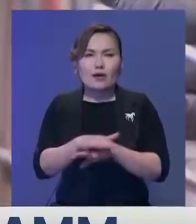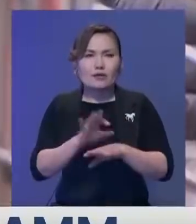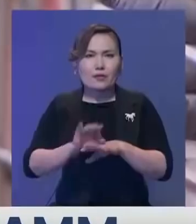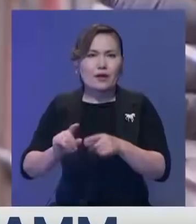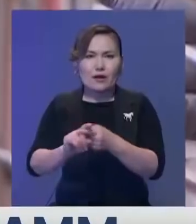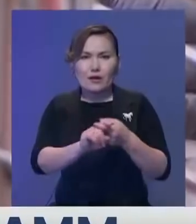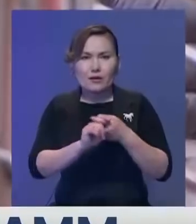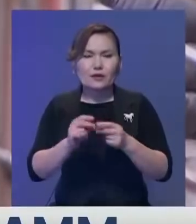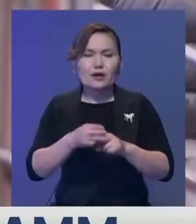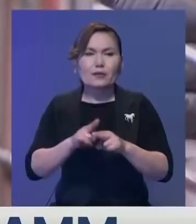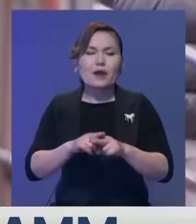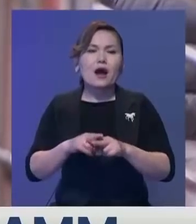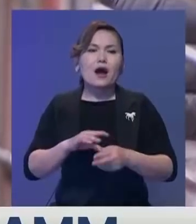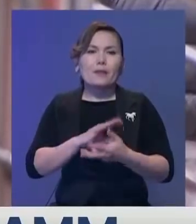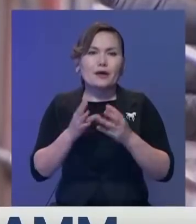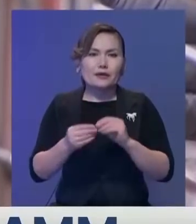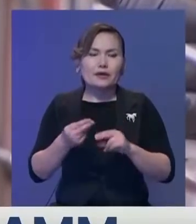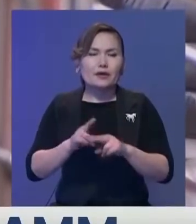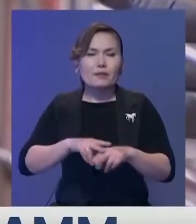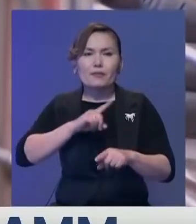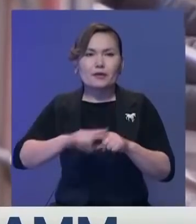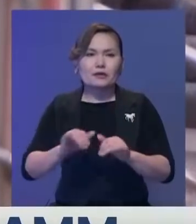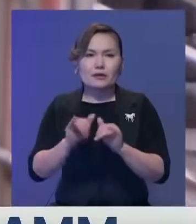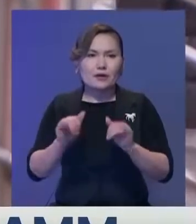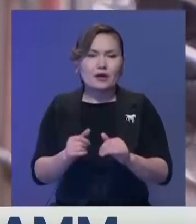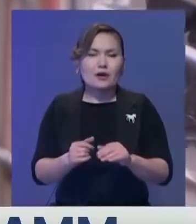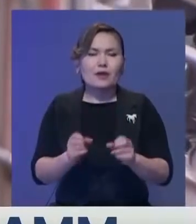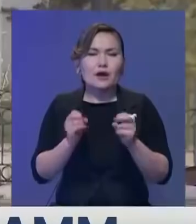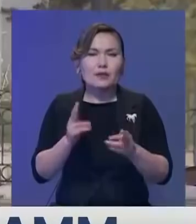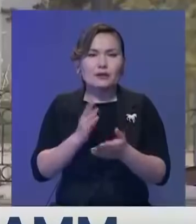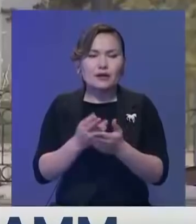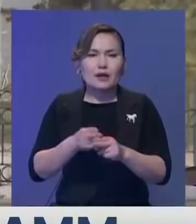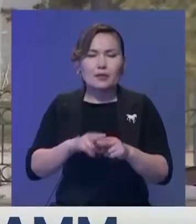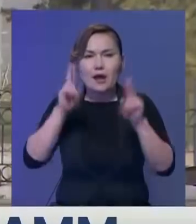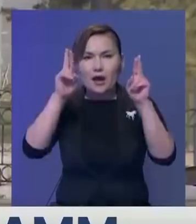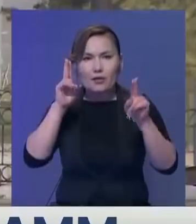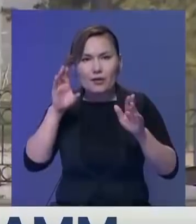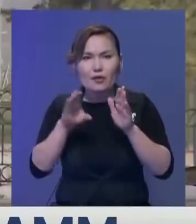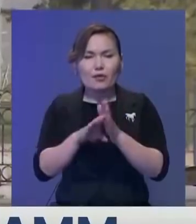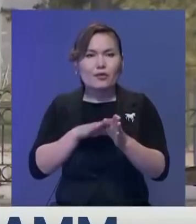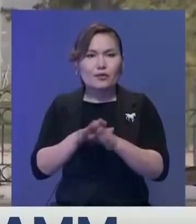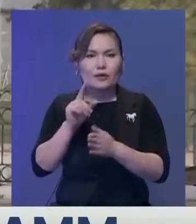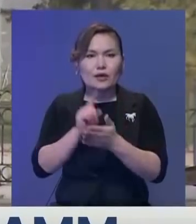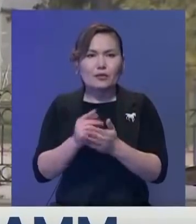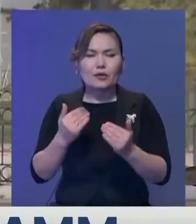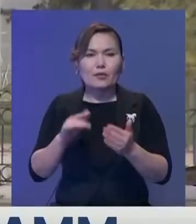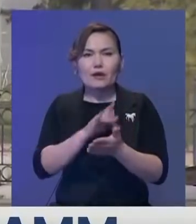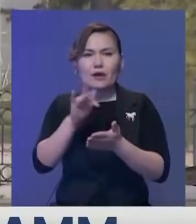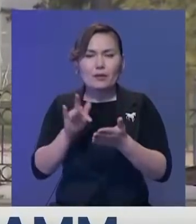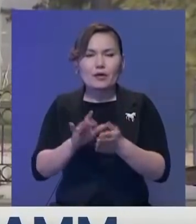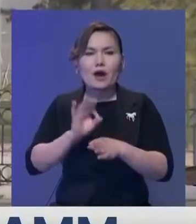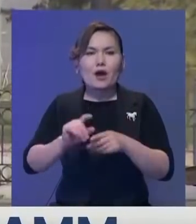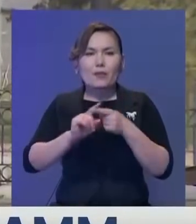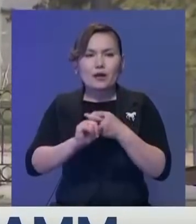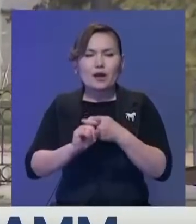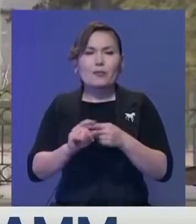қауіпті, оның үстіне базалық түріне қарағанда өте тез тарайды. Сондықтан сақтық шаралары күшейтіледі. Бүгінгі таңда қалада қауіпті